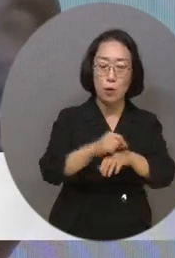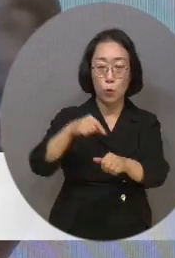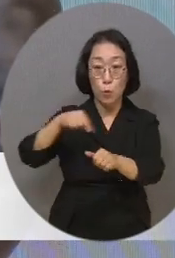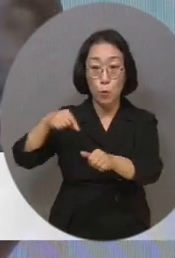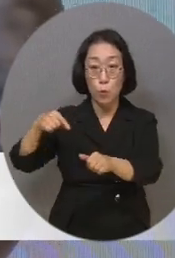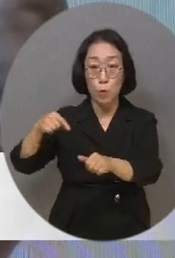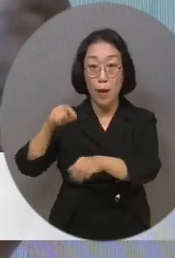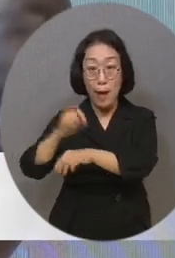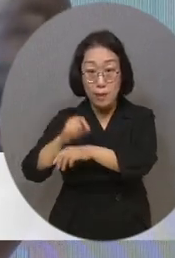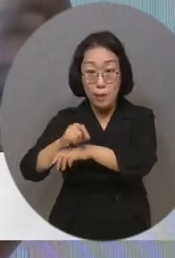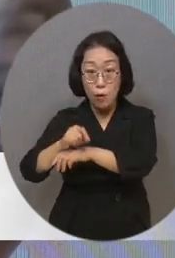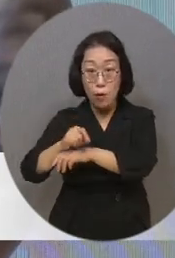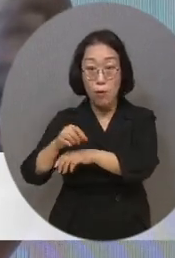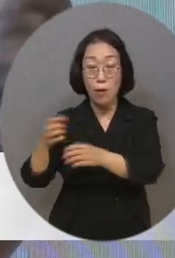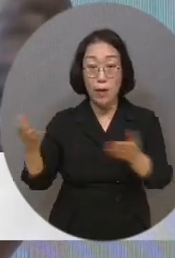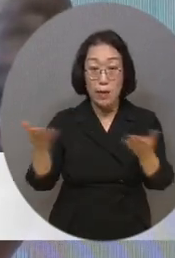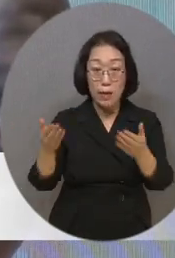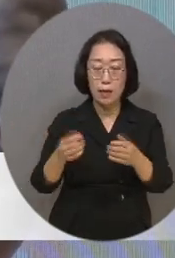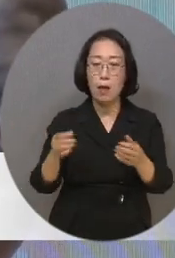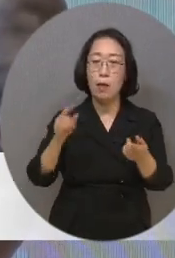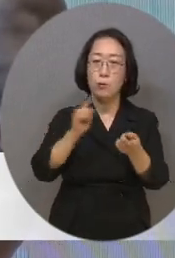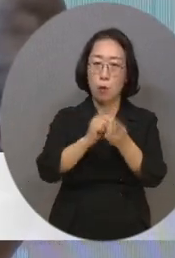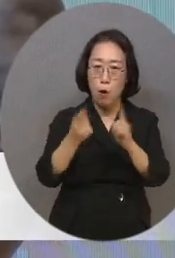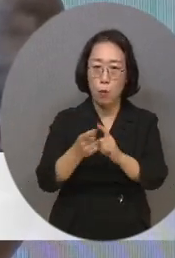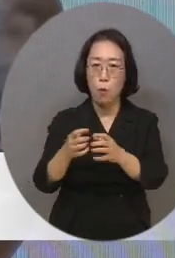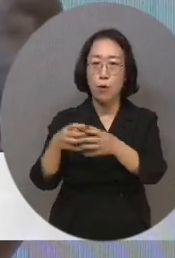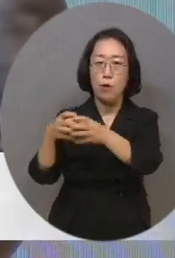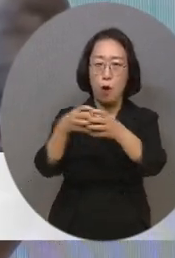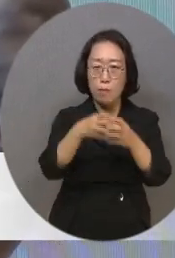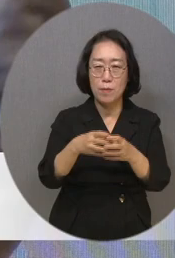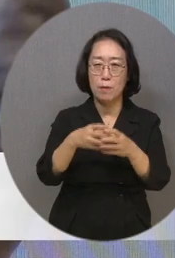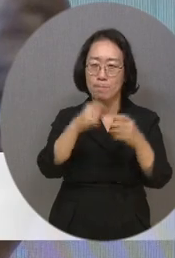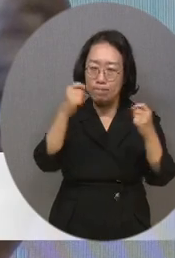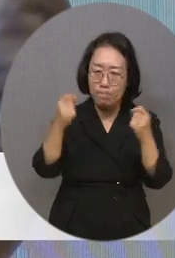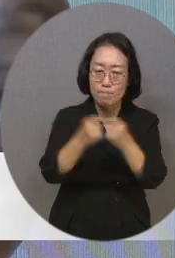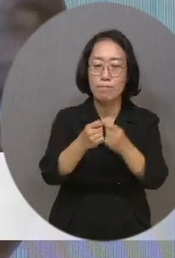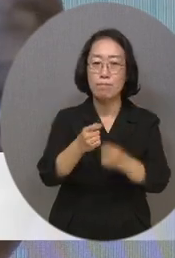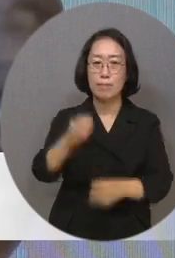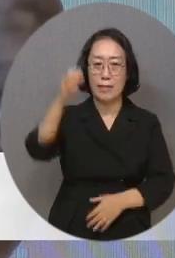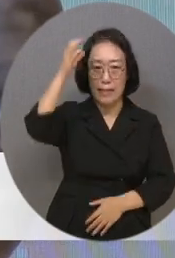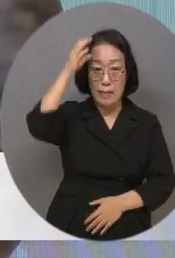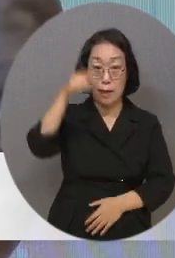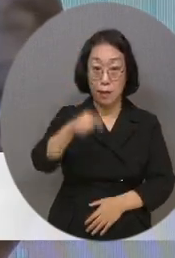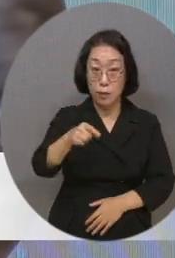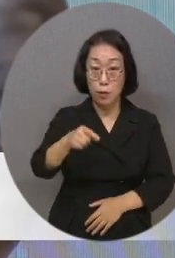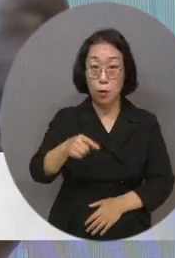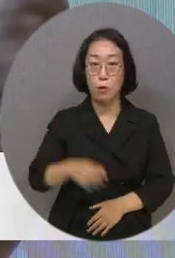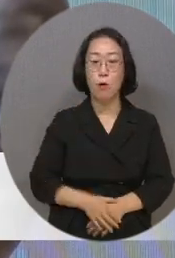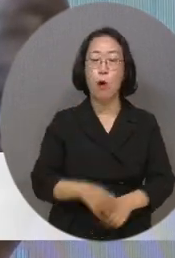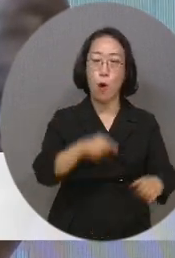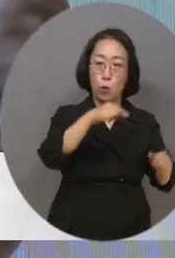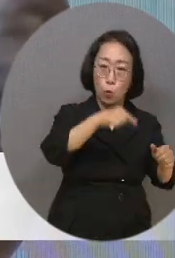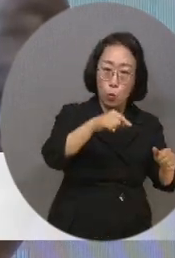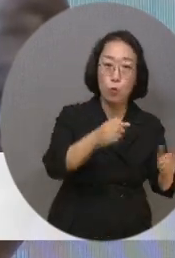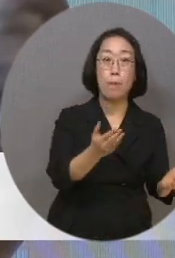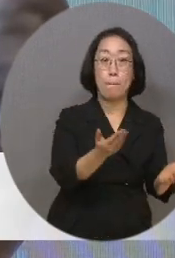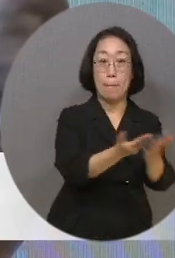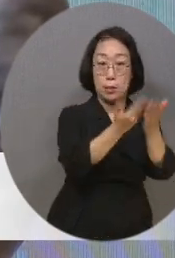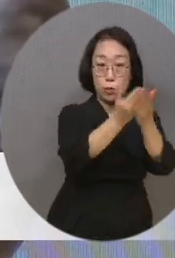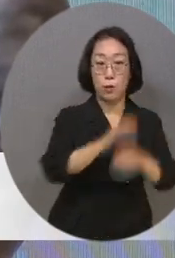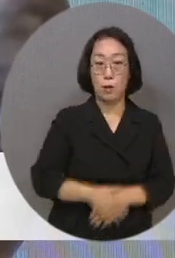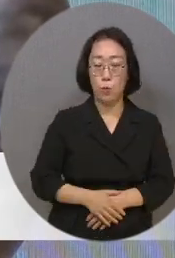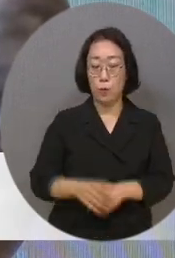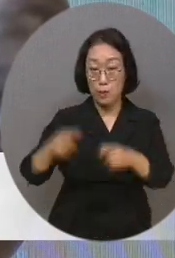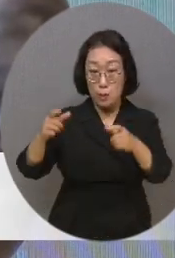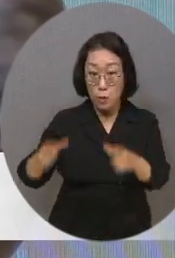협력이 좀 더 세밀하게 이루어지기를 기대하고 있습니다. 이를 통해서 교육도 발전하고